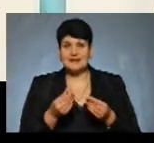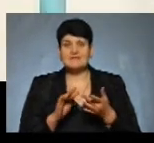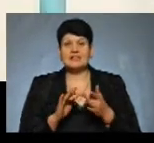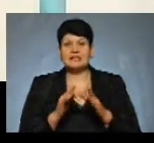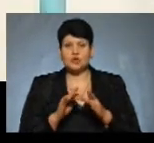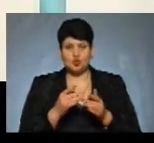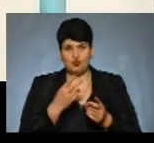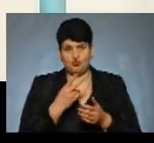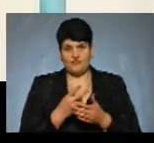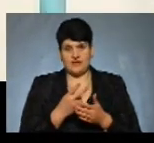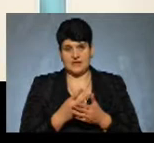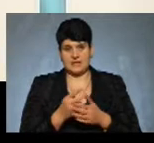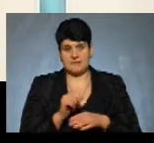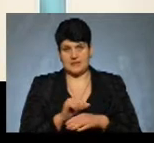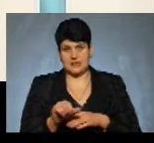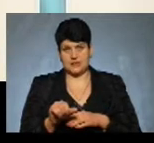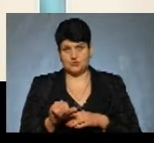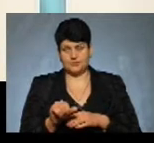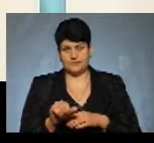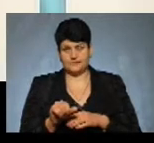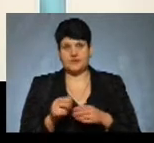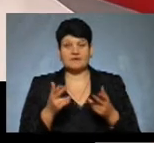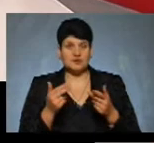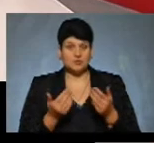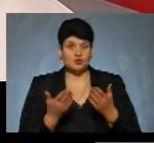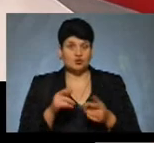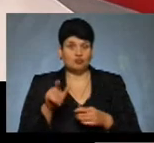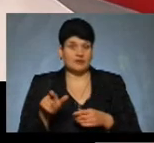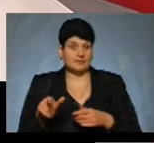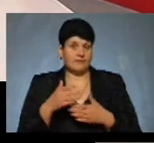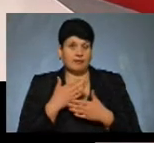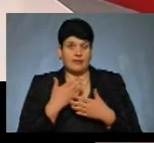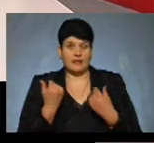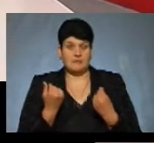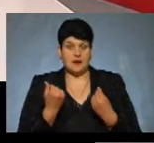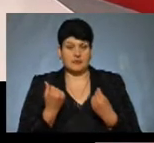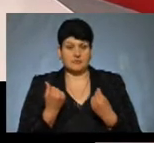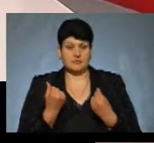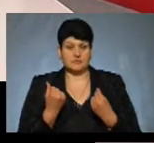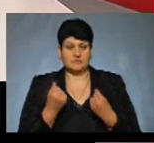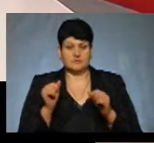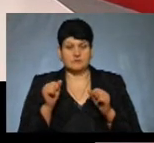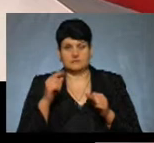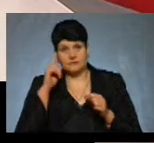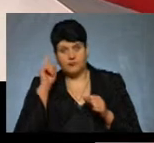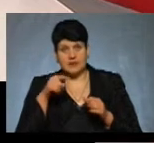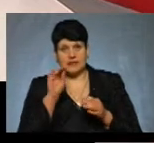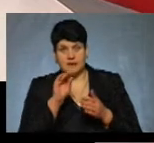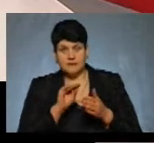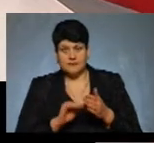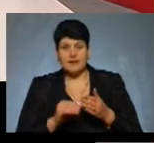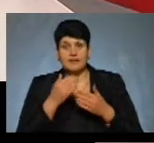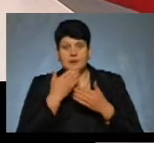виді на митницю. Звичайно, якщо людина не має навиків заповнення цієї декларації і також не має